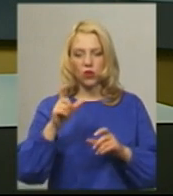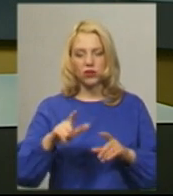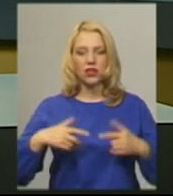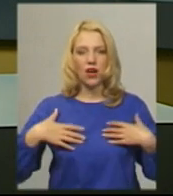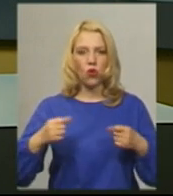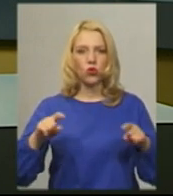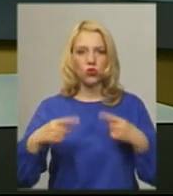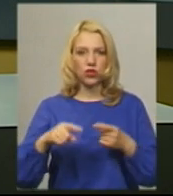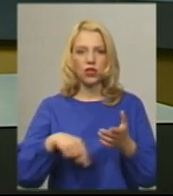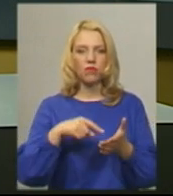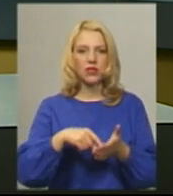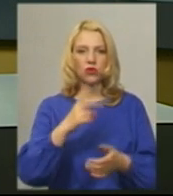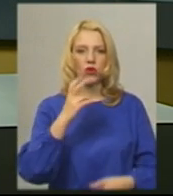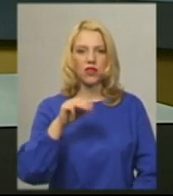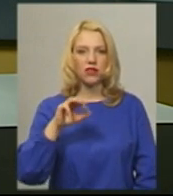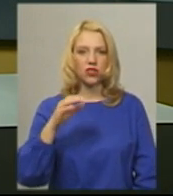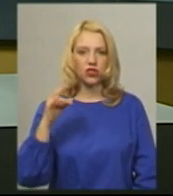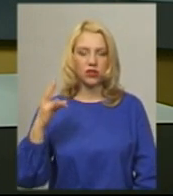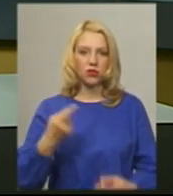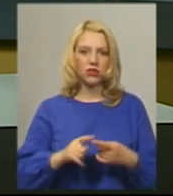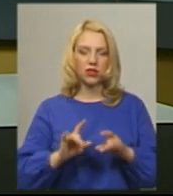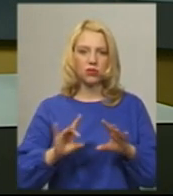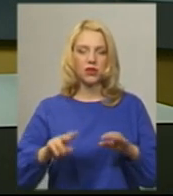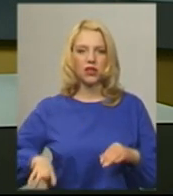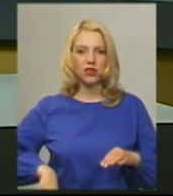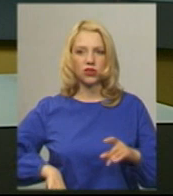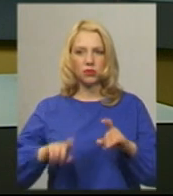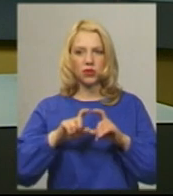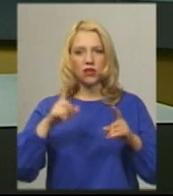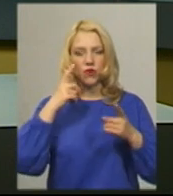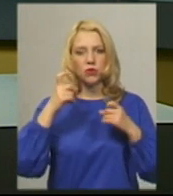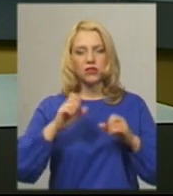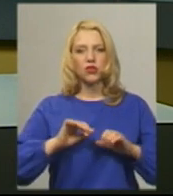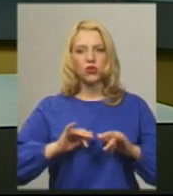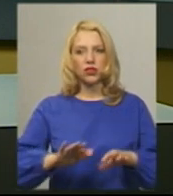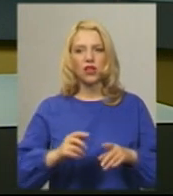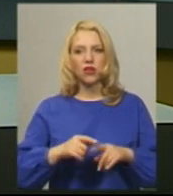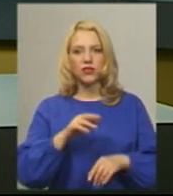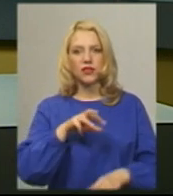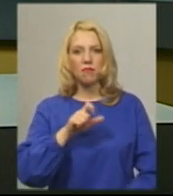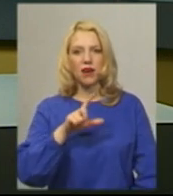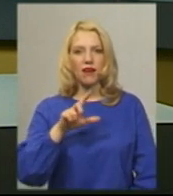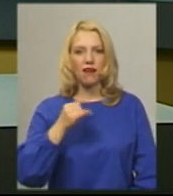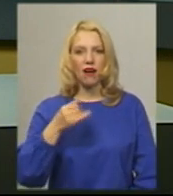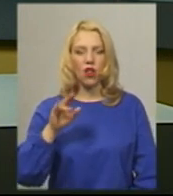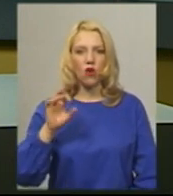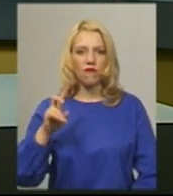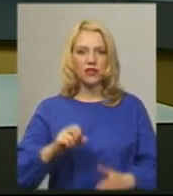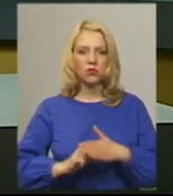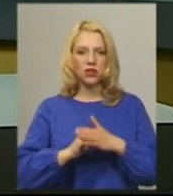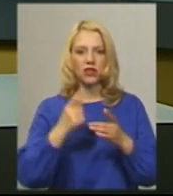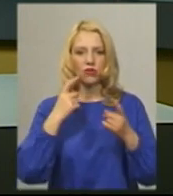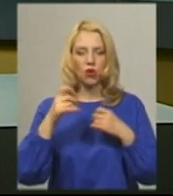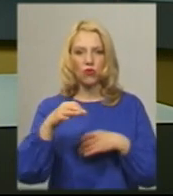житель міста Нетішин. Про це Суспільному розповіла директорка департаменту інформаційної діяльності Інна Михайлова з посиланням на інформацію